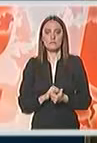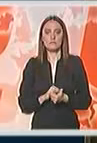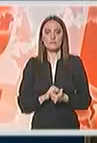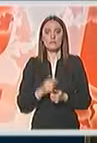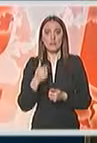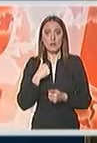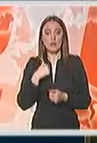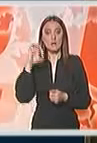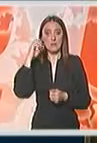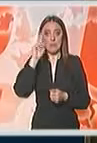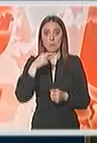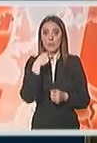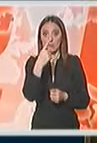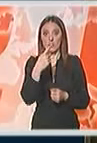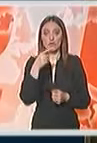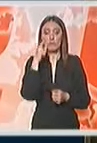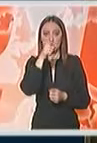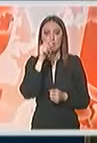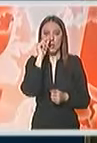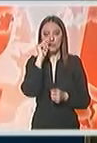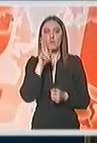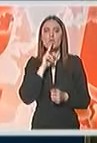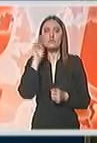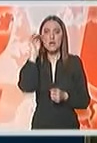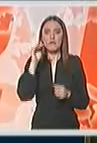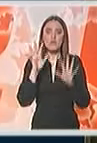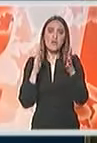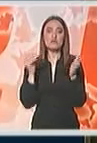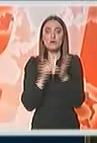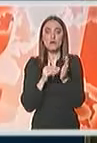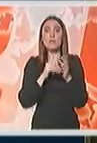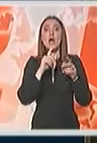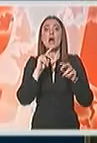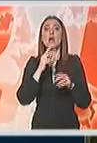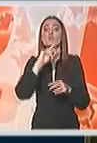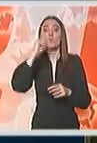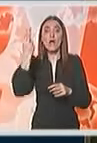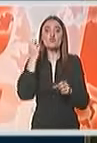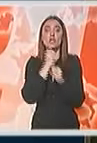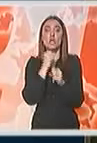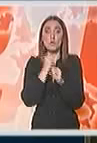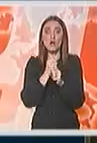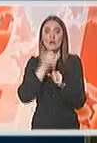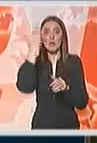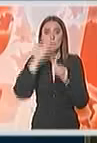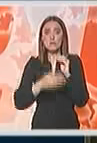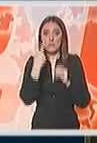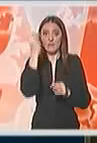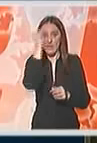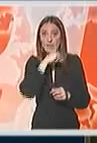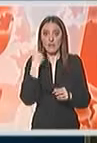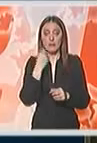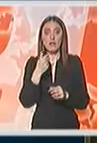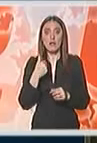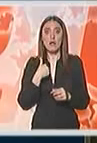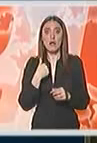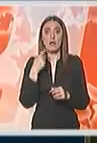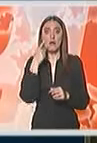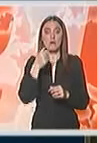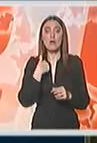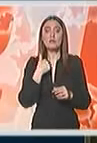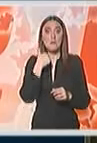Ja vam sam mogu kazati, mnogi ti ljudi koji su najavljivali da nešto treba drugčije uraditi, posljednjih dve nedelje su me ishvalili tako da sam